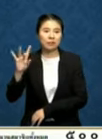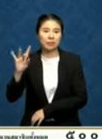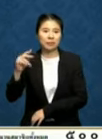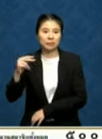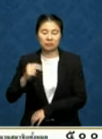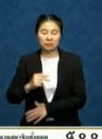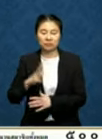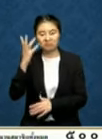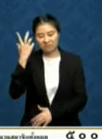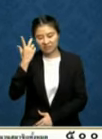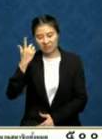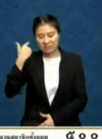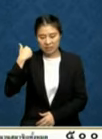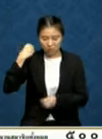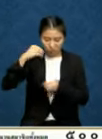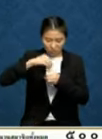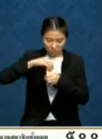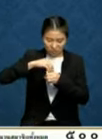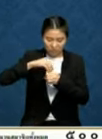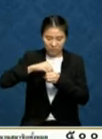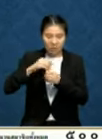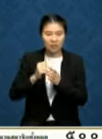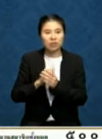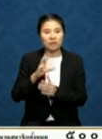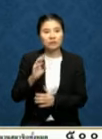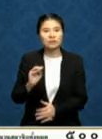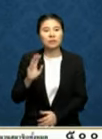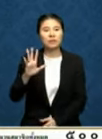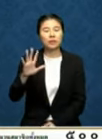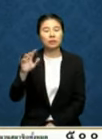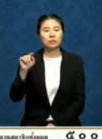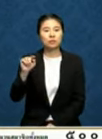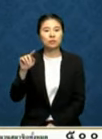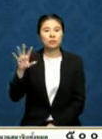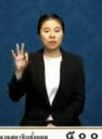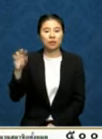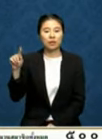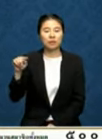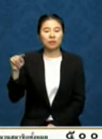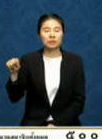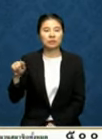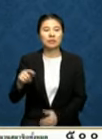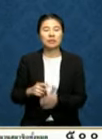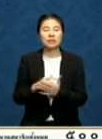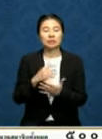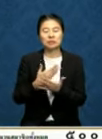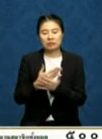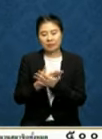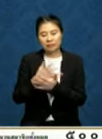ามีความเครียดสูงขึ้นมาอีกถึง 45.9% กังวลนะคะเรื่องเงิน